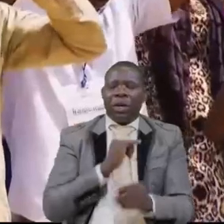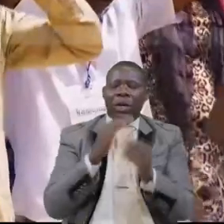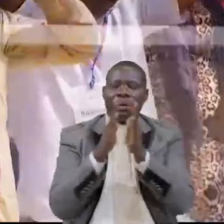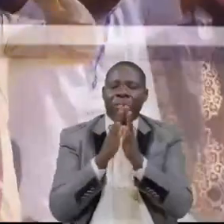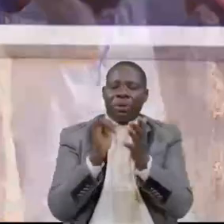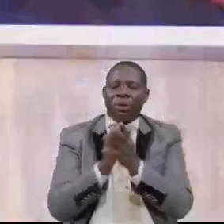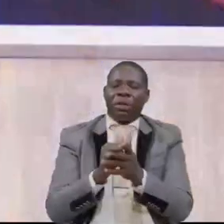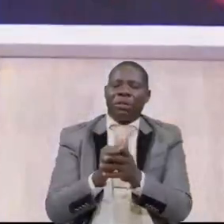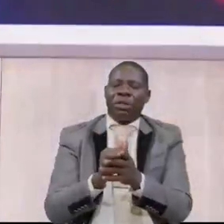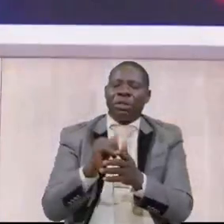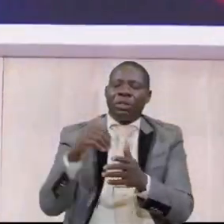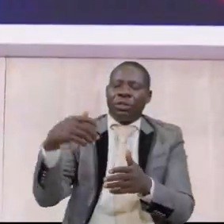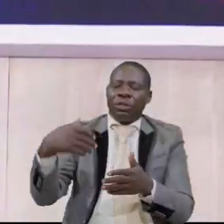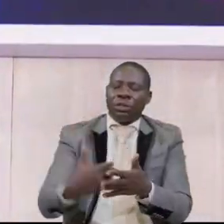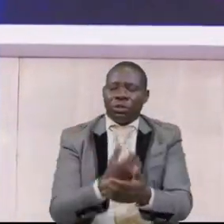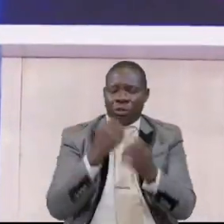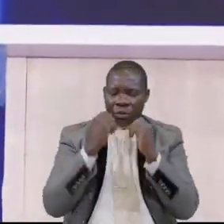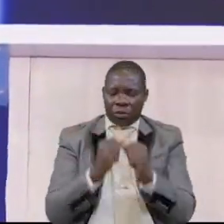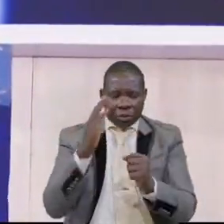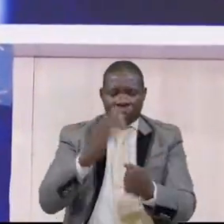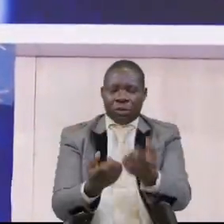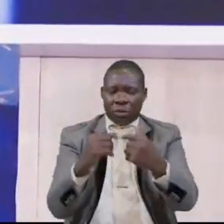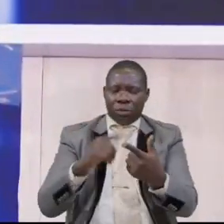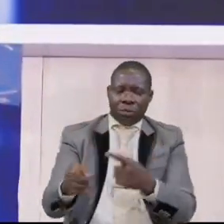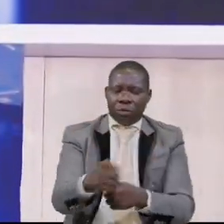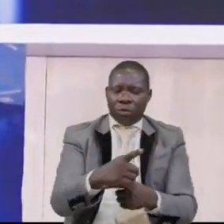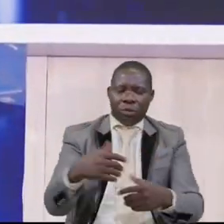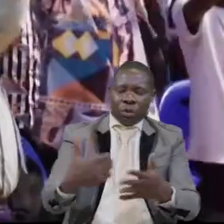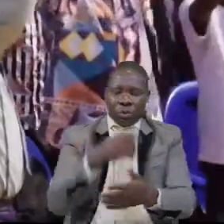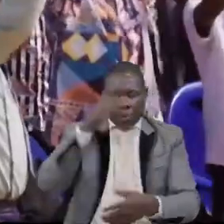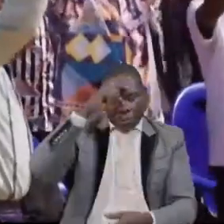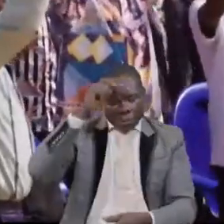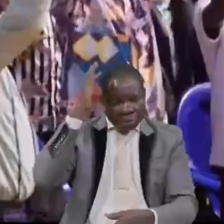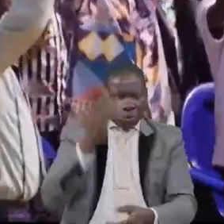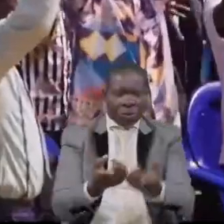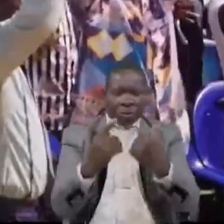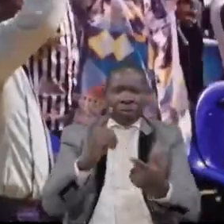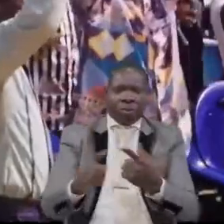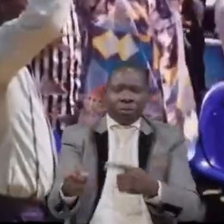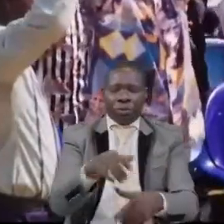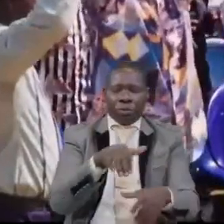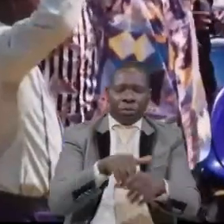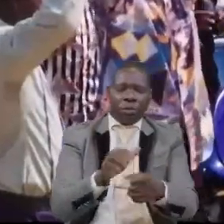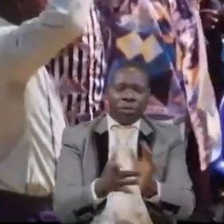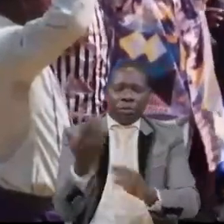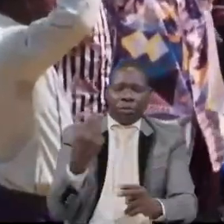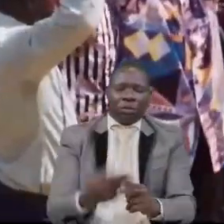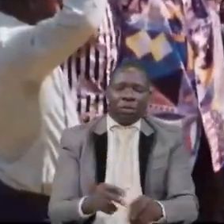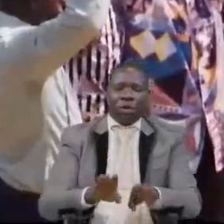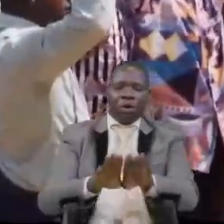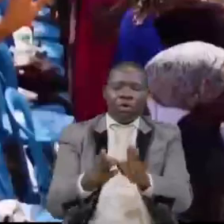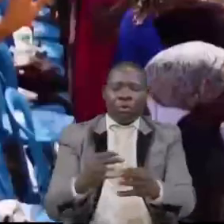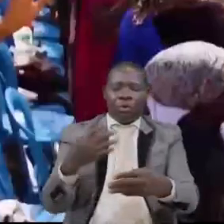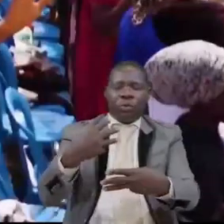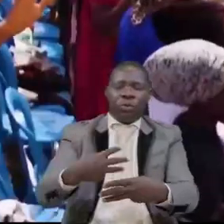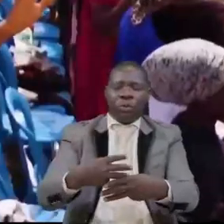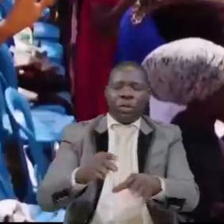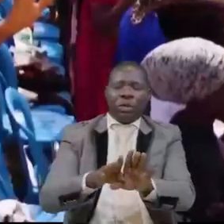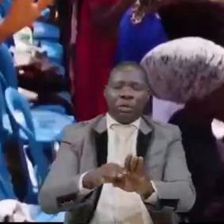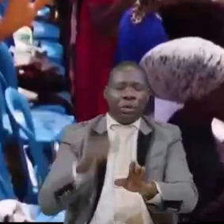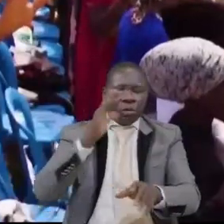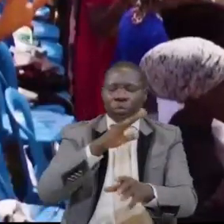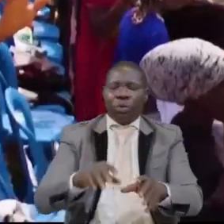nouvelle force vienne dans leur vie, une nouvelle sagesse en eux. Ouvre les portes pour chacun